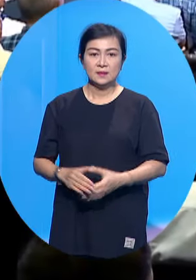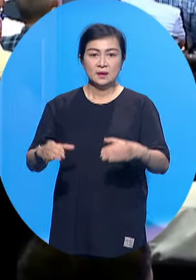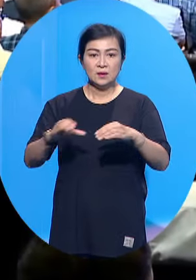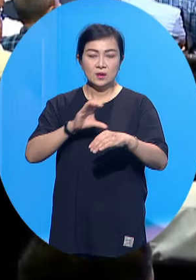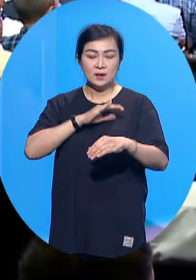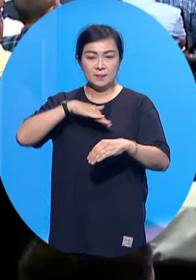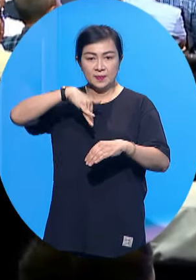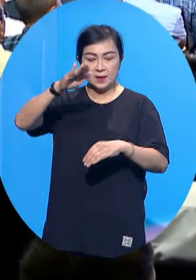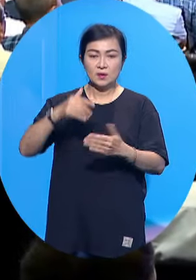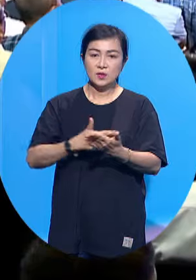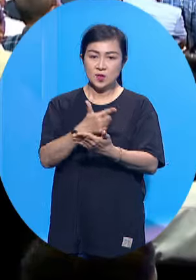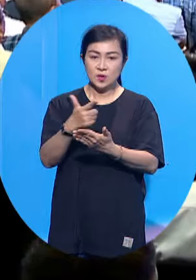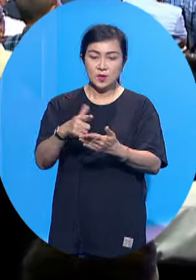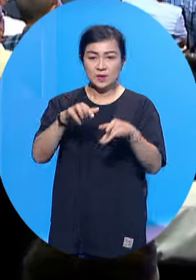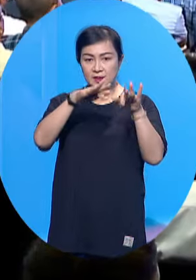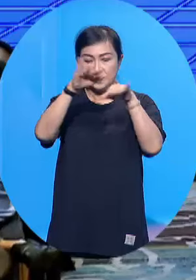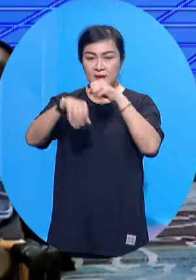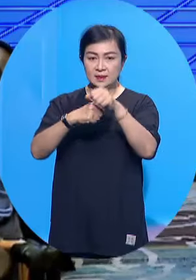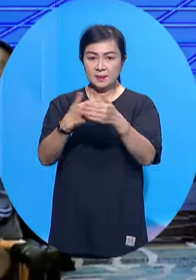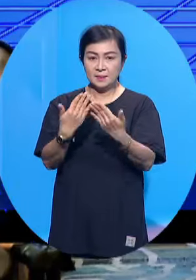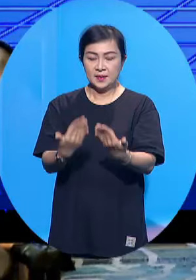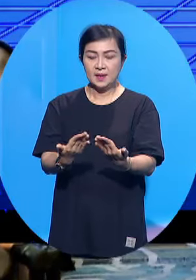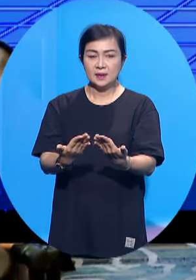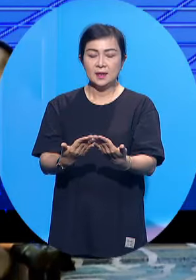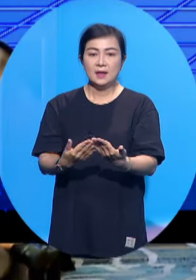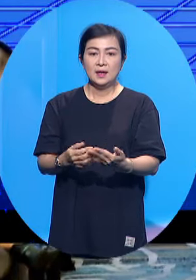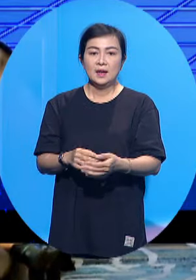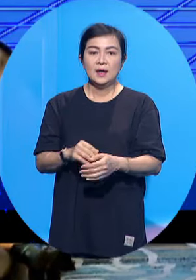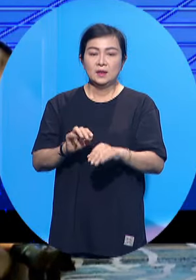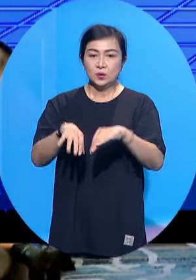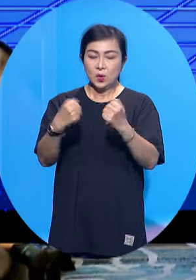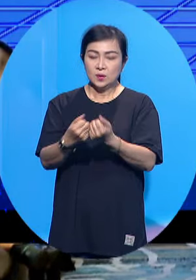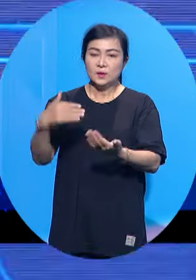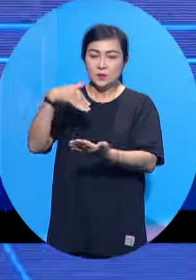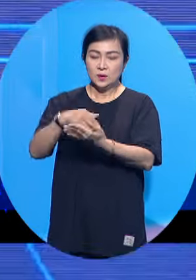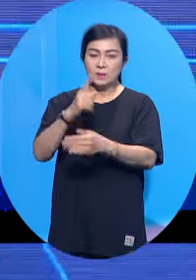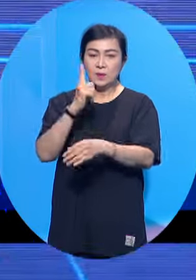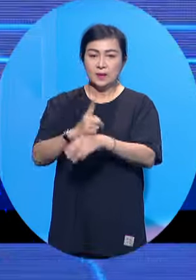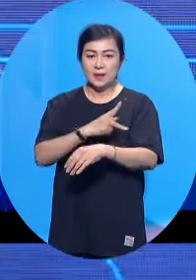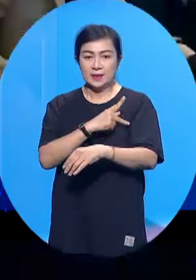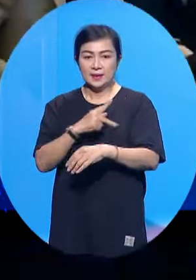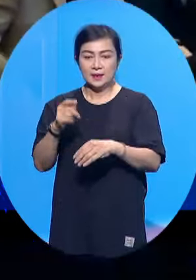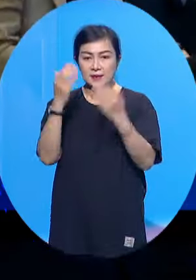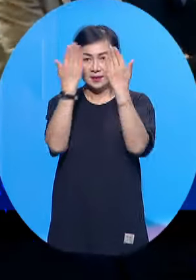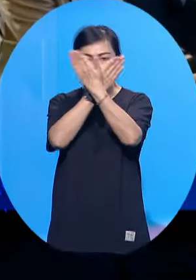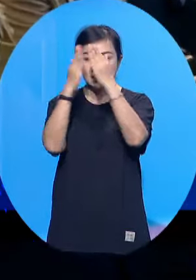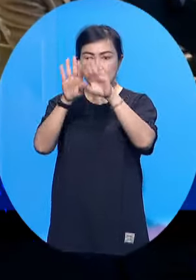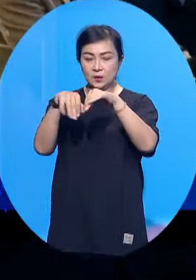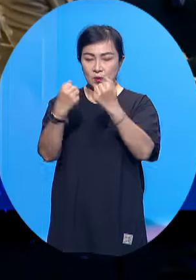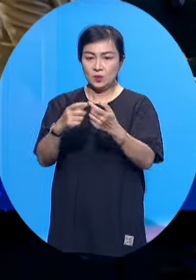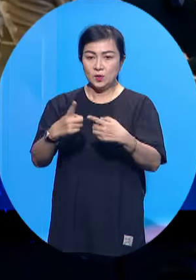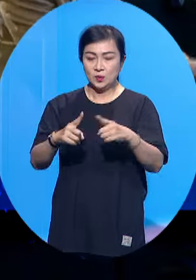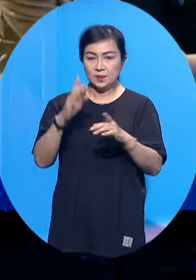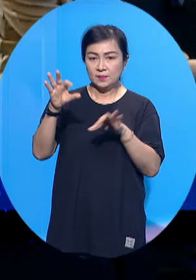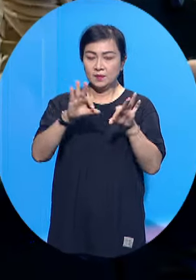Hội nghị cấp cao về dữ liệu và điện toán đám mây năm nay do Viettel IDC tổ chức đã thu hút hơn 1.000 khách mời và đại diện của các tổ chức doanh nghiệp tại